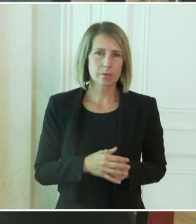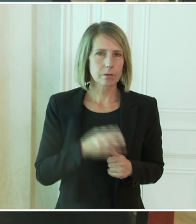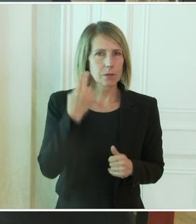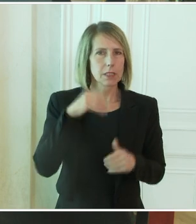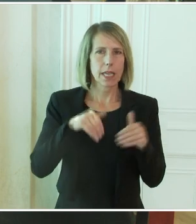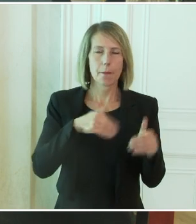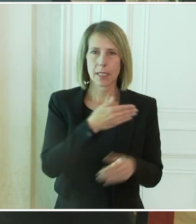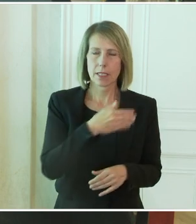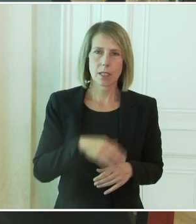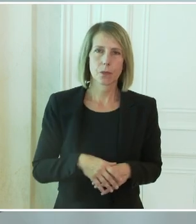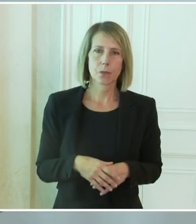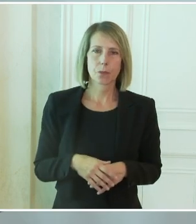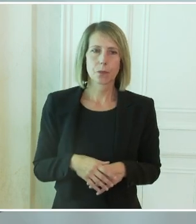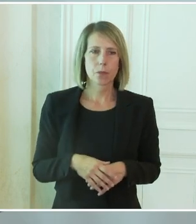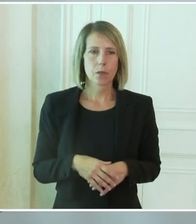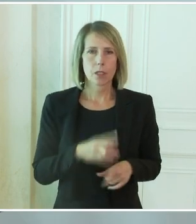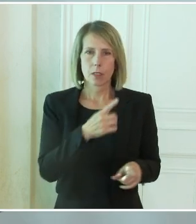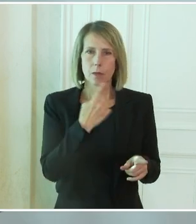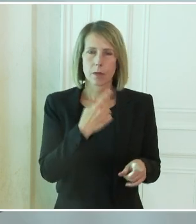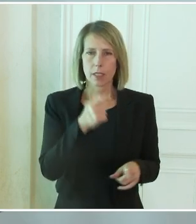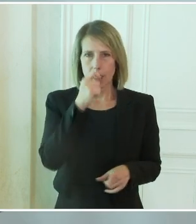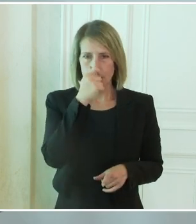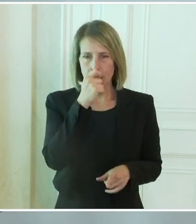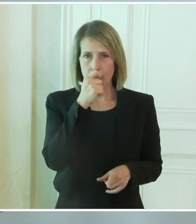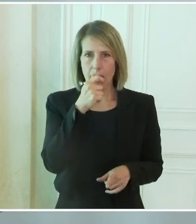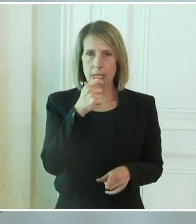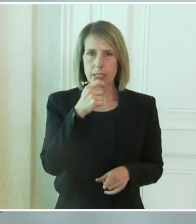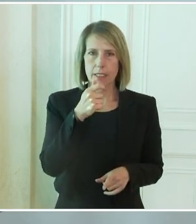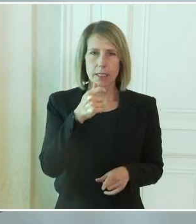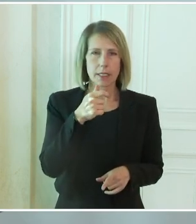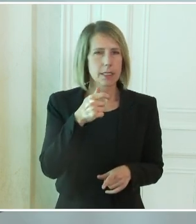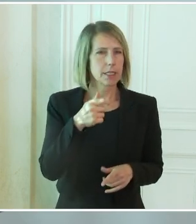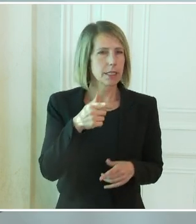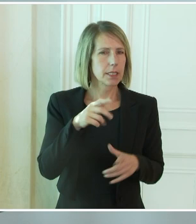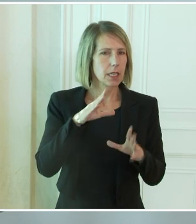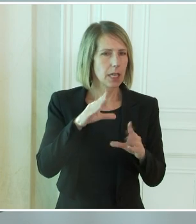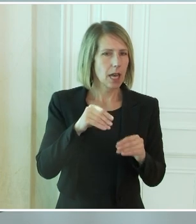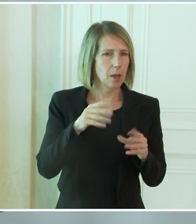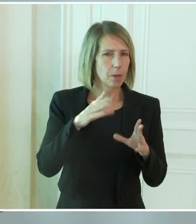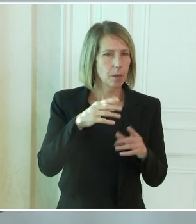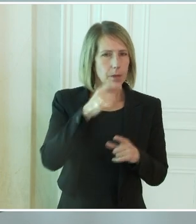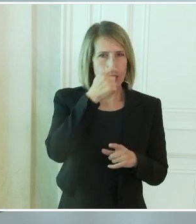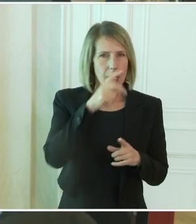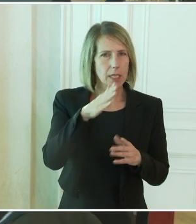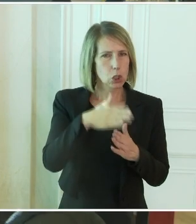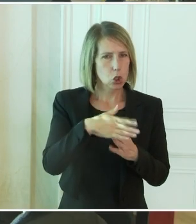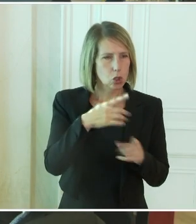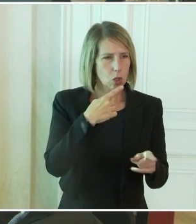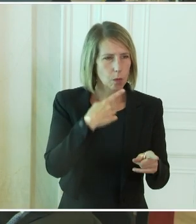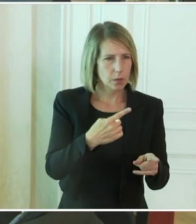Sie haben über Gasembargo gefragt. Können Sie bitte noch einmal die Frage noch einmal wiederholen?